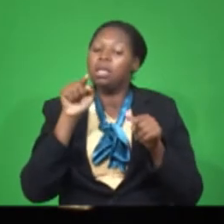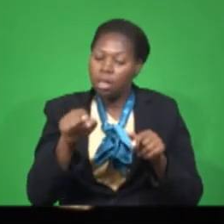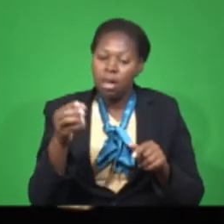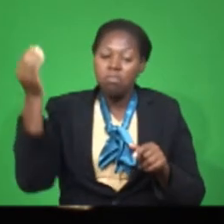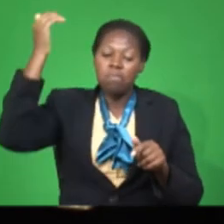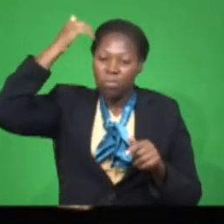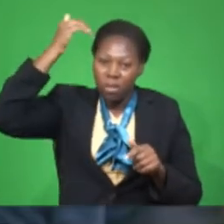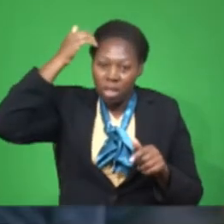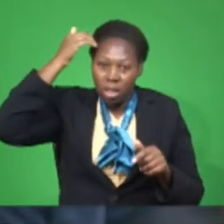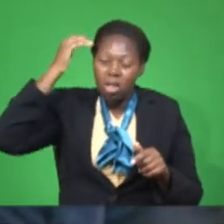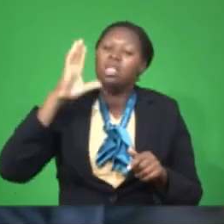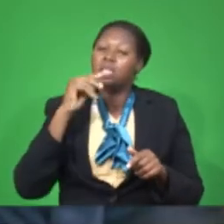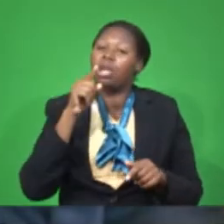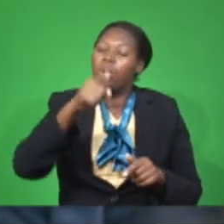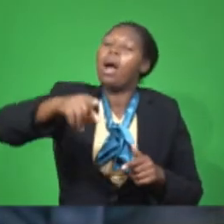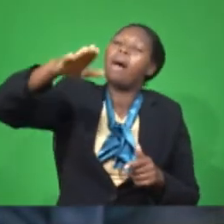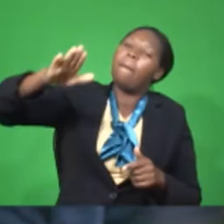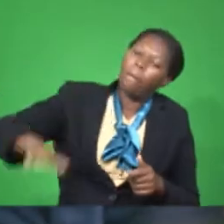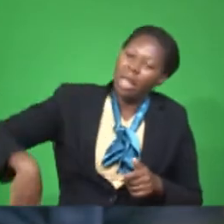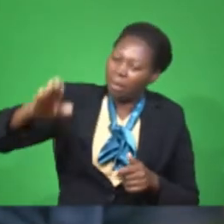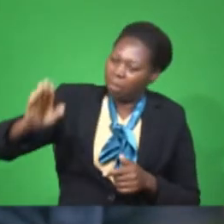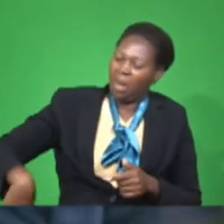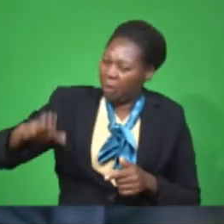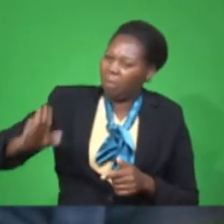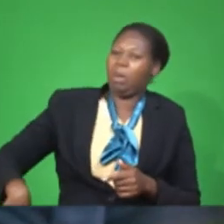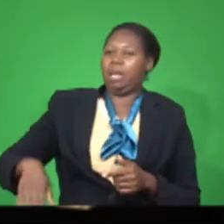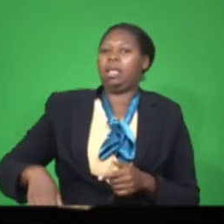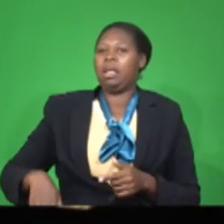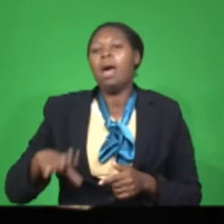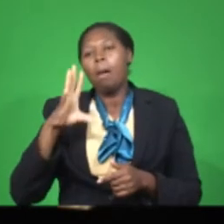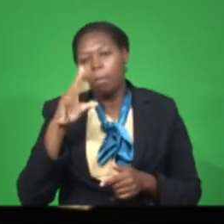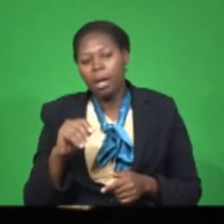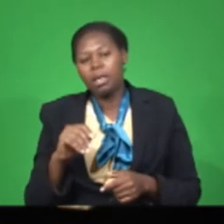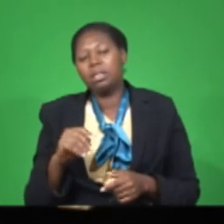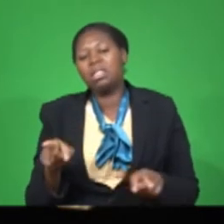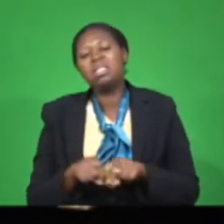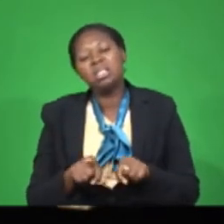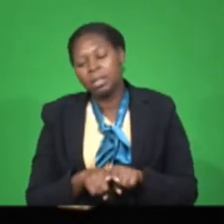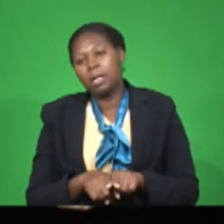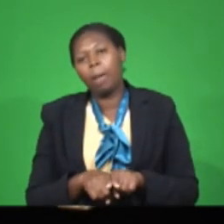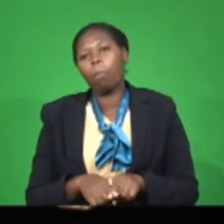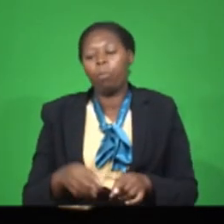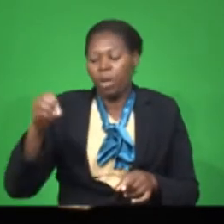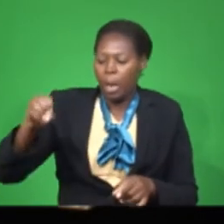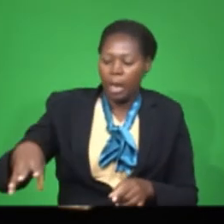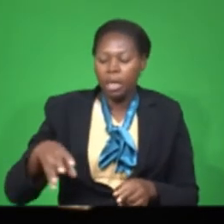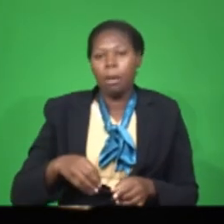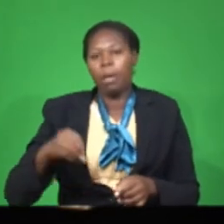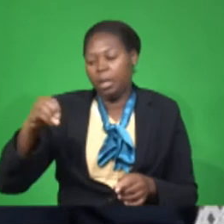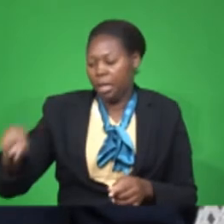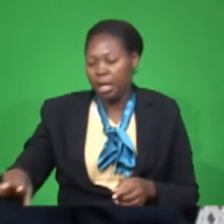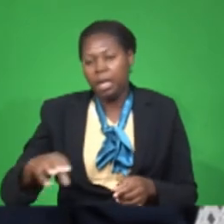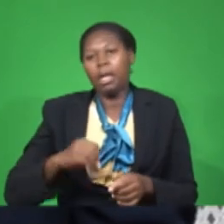waipa unoziva kuti kune marara anoiswa mubhini ka kugoita mbama asingafaniri kutomboiswa mubhini ekunorasira kure